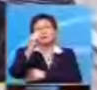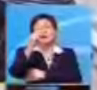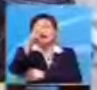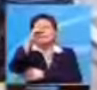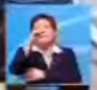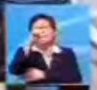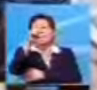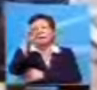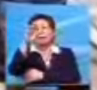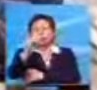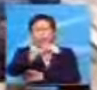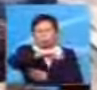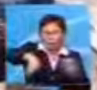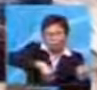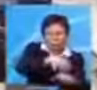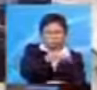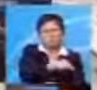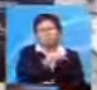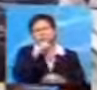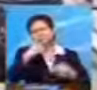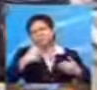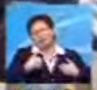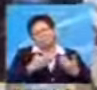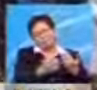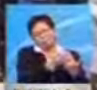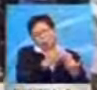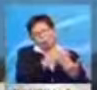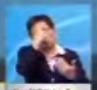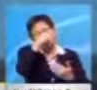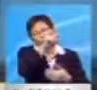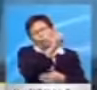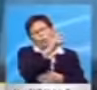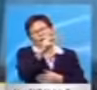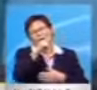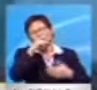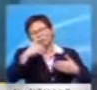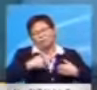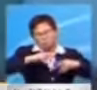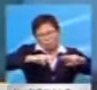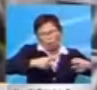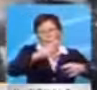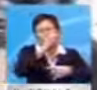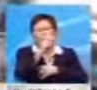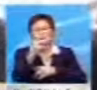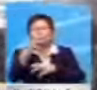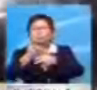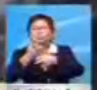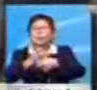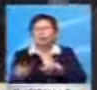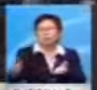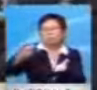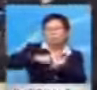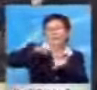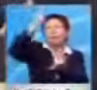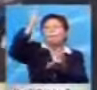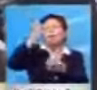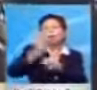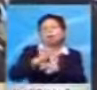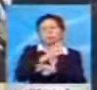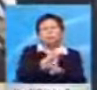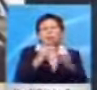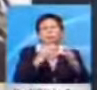alih laluan berkenaan pula tidak dilengkapi dengan kemudahan untuk Oku yang menyebabkan Ok sukar menaiki bas berkenaan sehingga